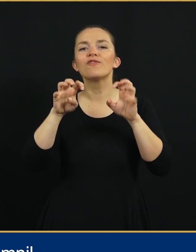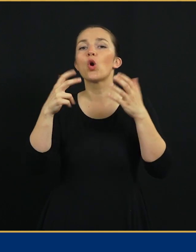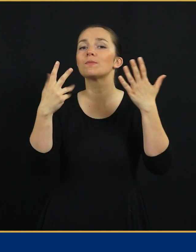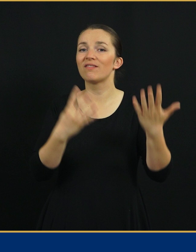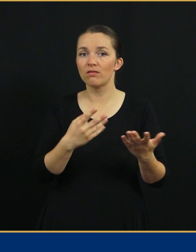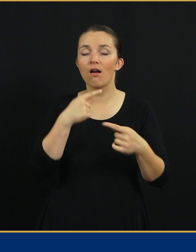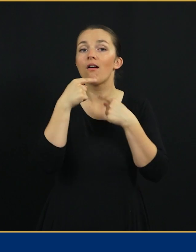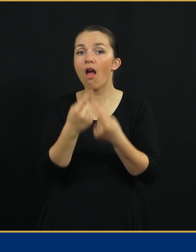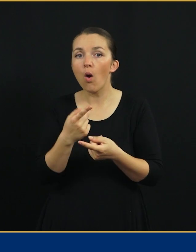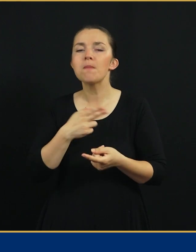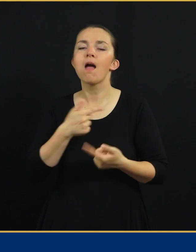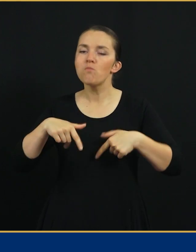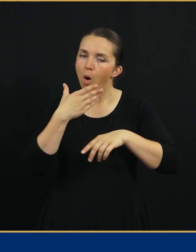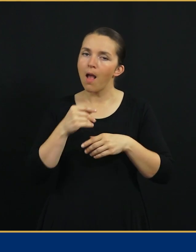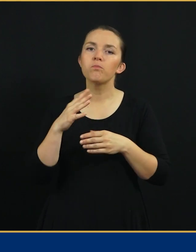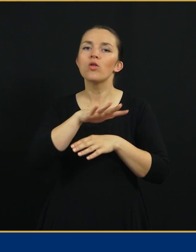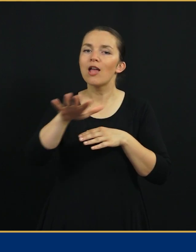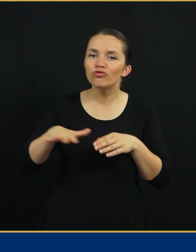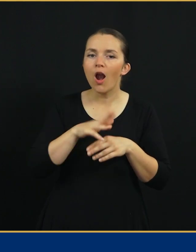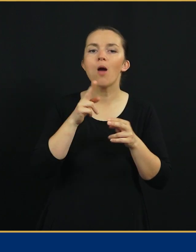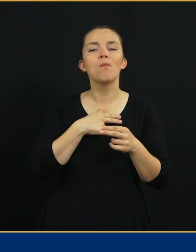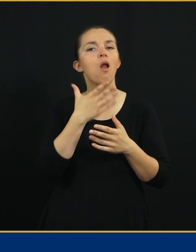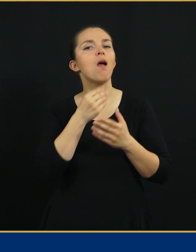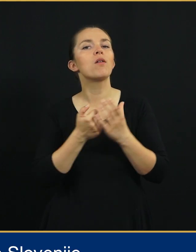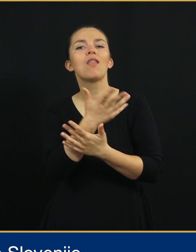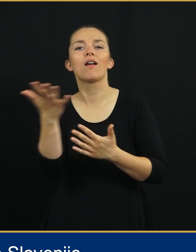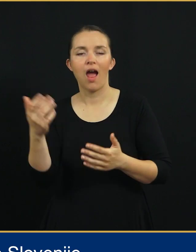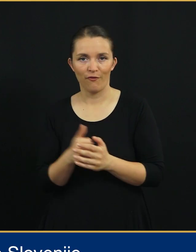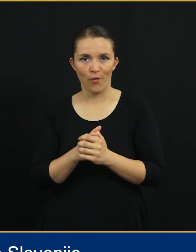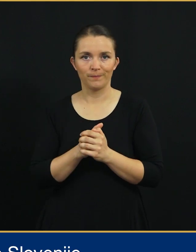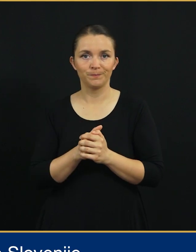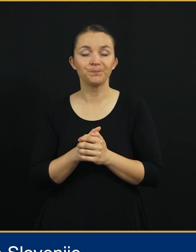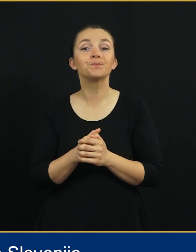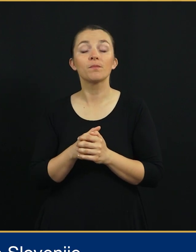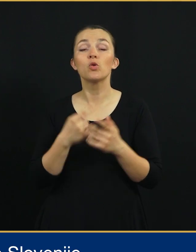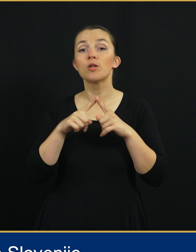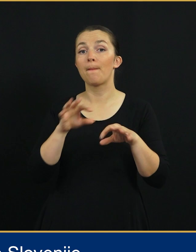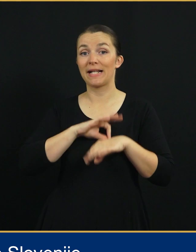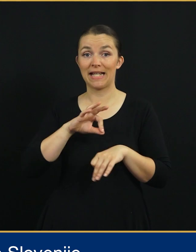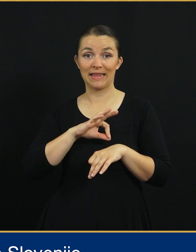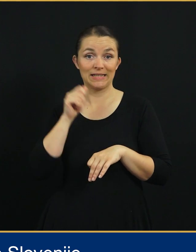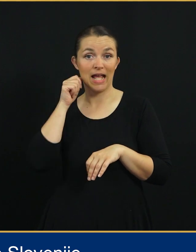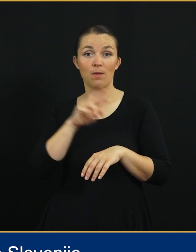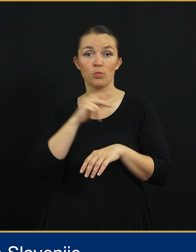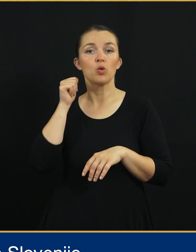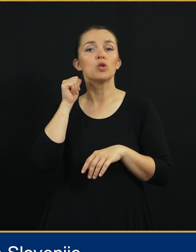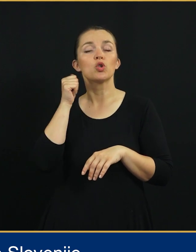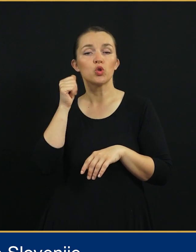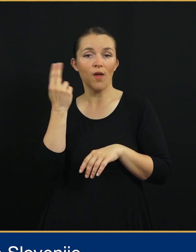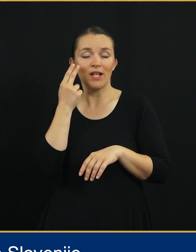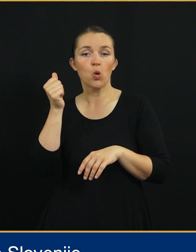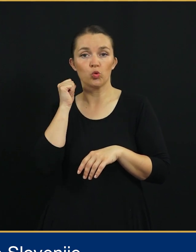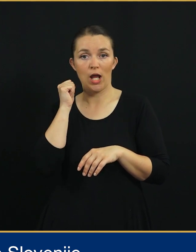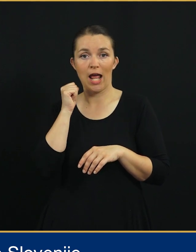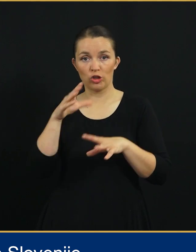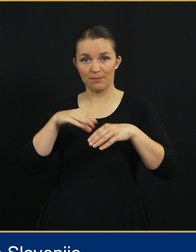dejal, da imamo lepo deželo s čudovito naravo. Sicer pa je predsednica Republike Slovenije včerajšnji sprejem in čas